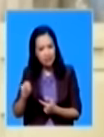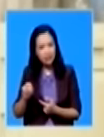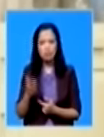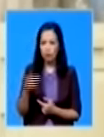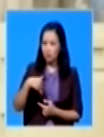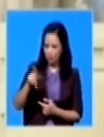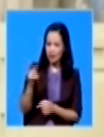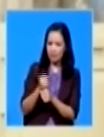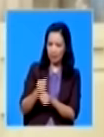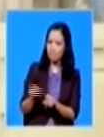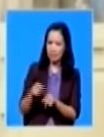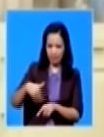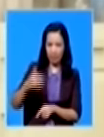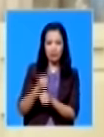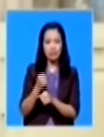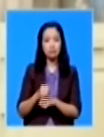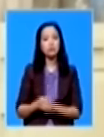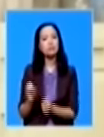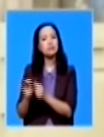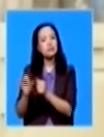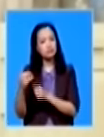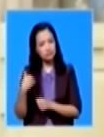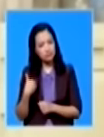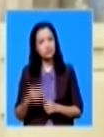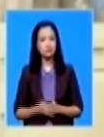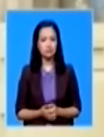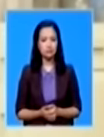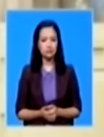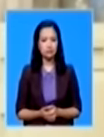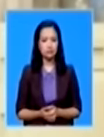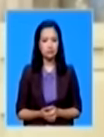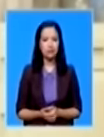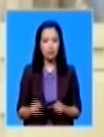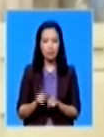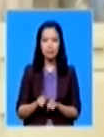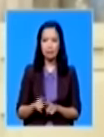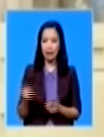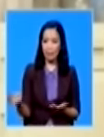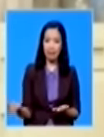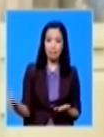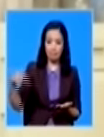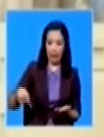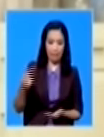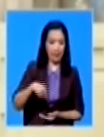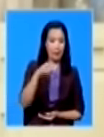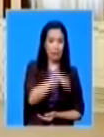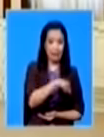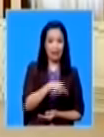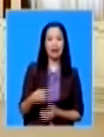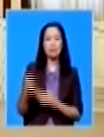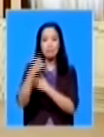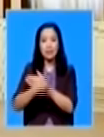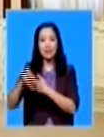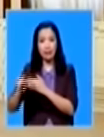สร้างตรงนี้สิก็เป็นการช่องทางเป็นเกตระหว่างการเปิดประตูการท่องเที่ยวระหว่างการซะท่านก็ไปสร้